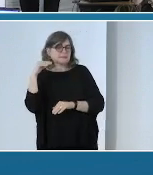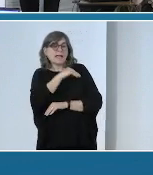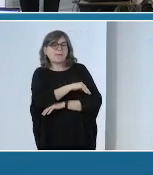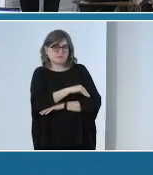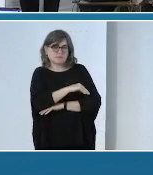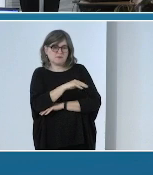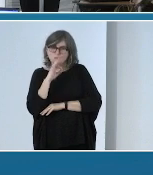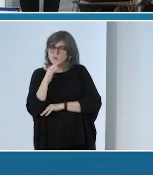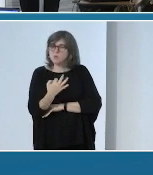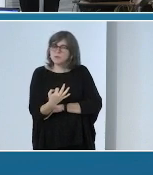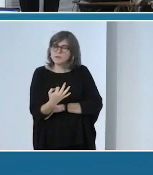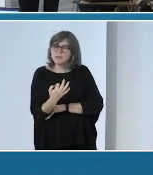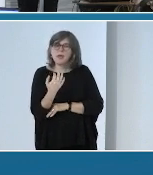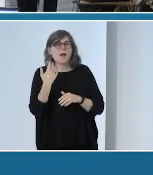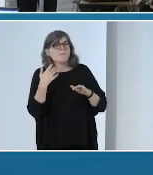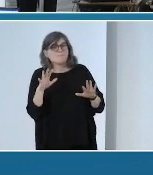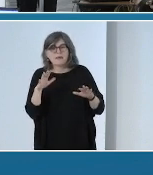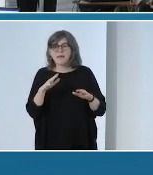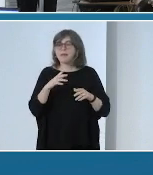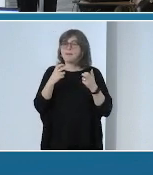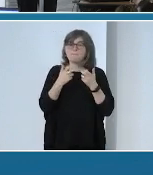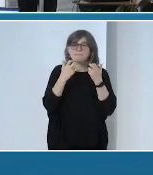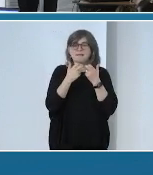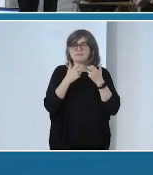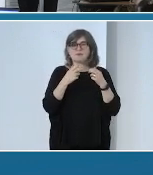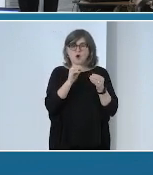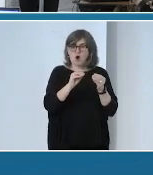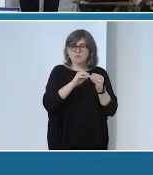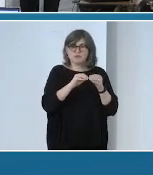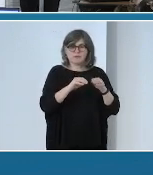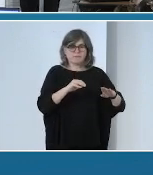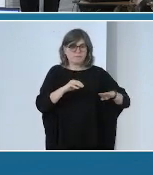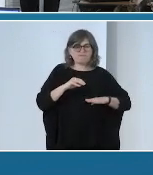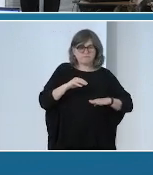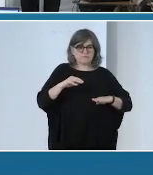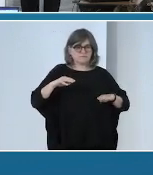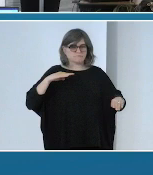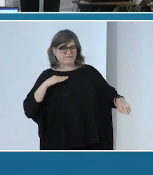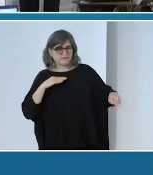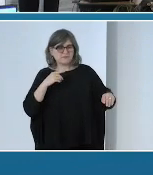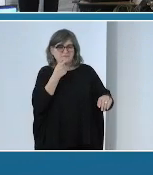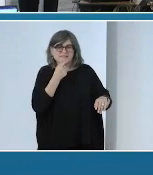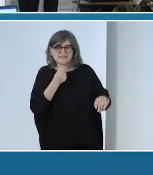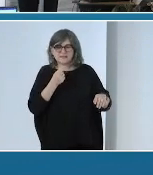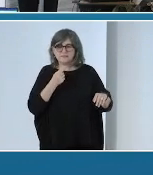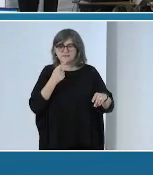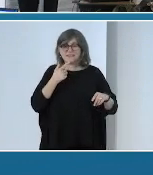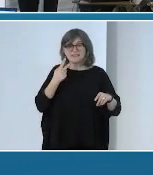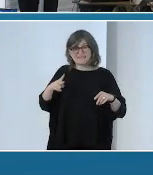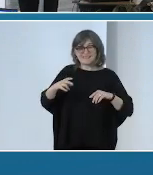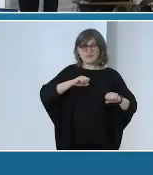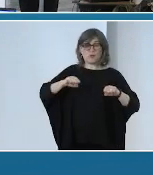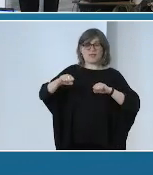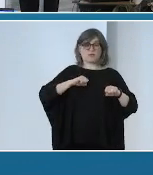même, peut-être qu'il va se cogner dans les objets, peut-être qu'il va... C'est l'action dans l'espace qui est...